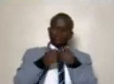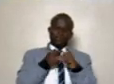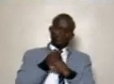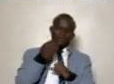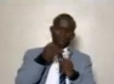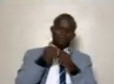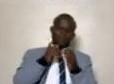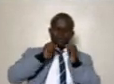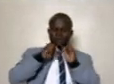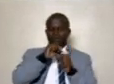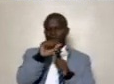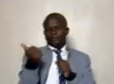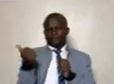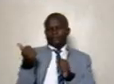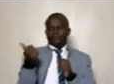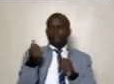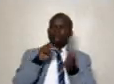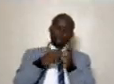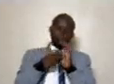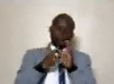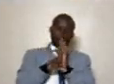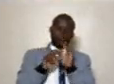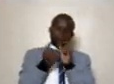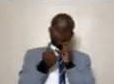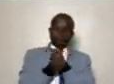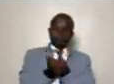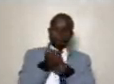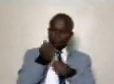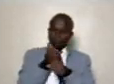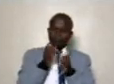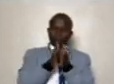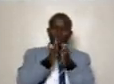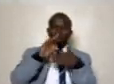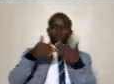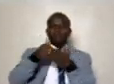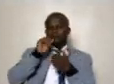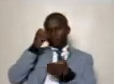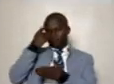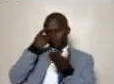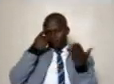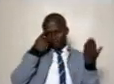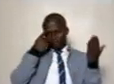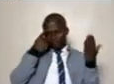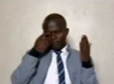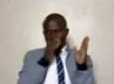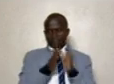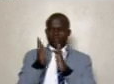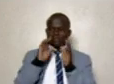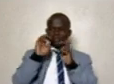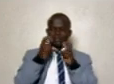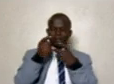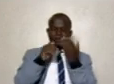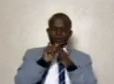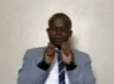mbere y'uko apiganirwa undi mu mushinga w'itegeko rivugurura statut rusange igenga abakozi ba leta biteganyijwe ko